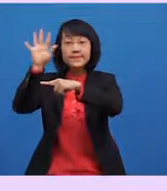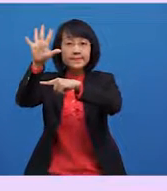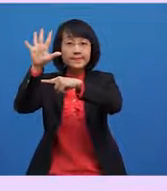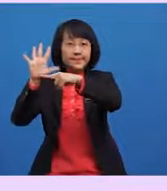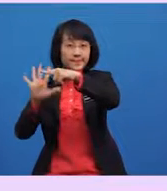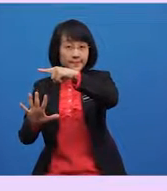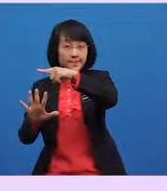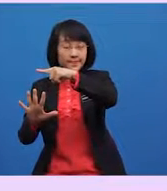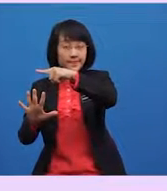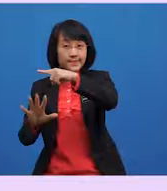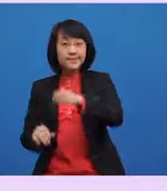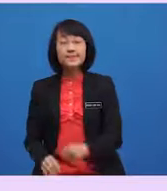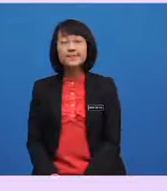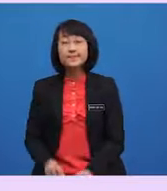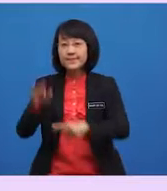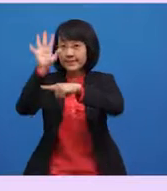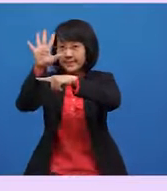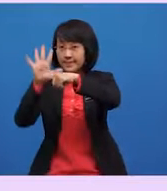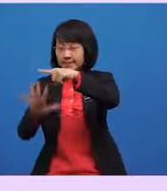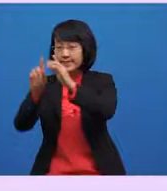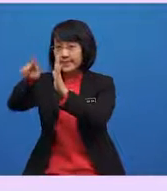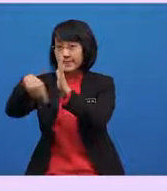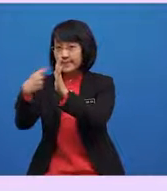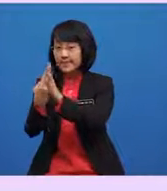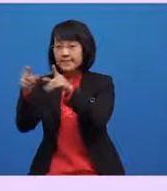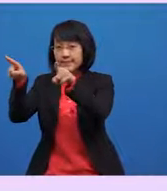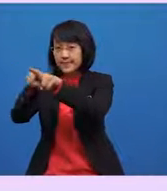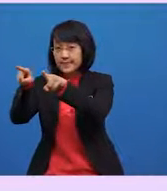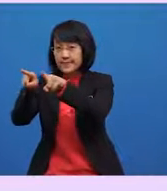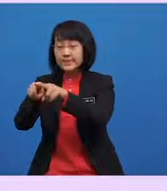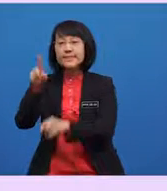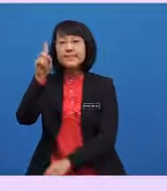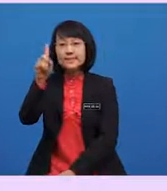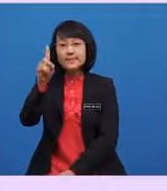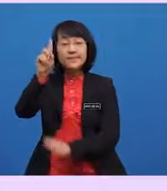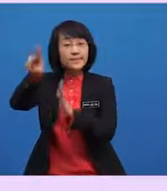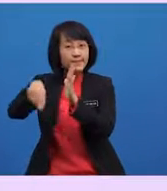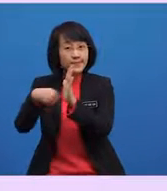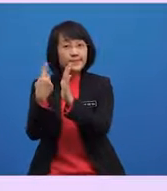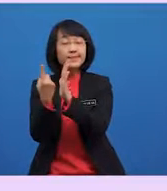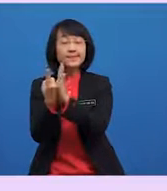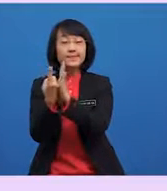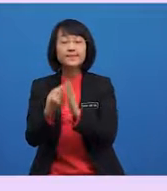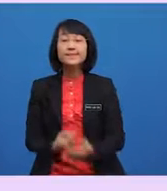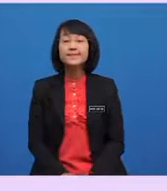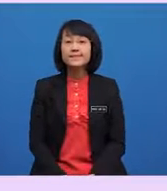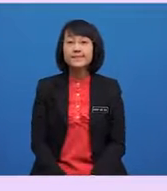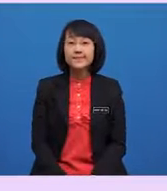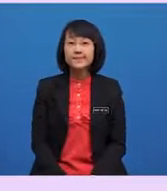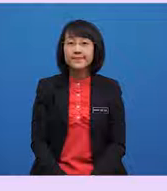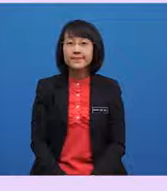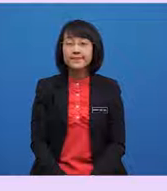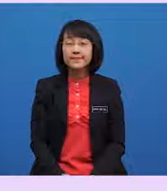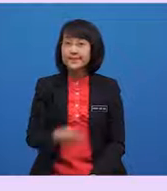5/5 jam. 5/5 jam adalah sama dengan 1 jam.